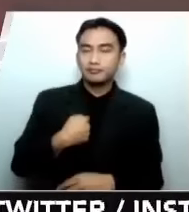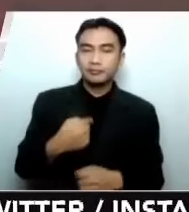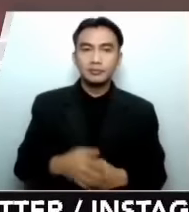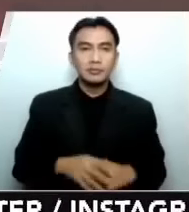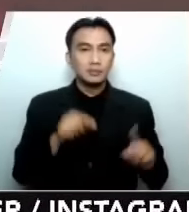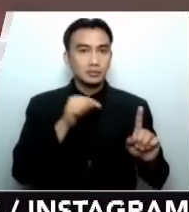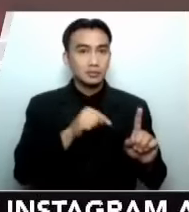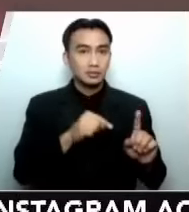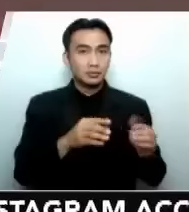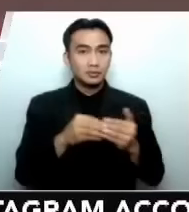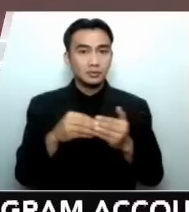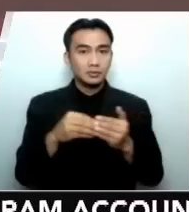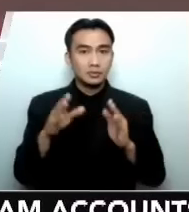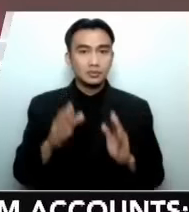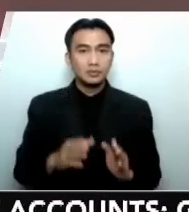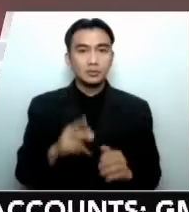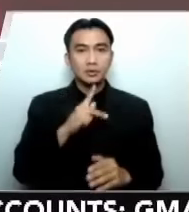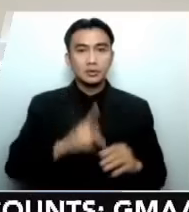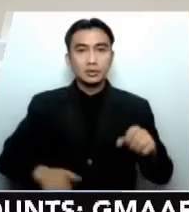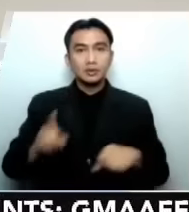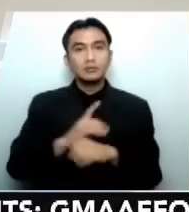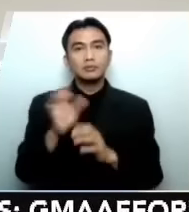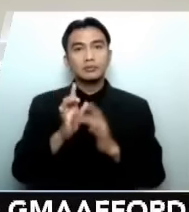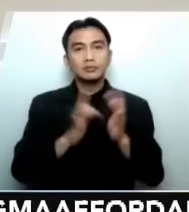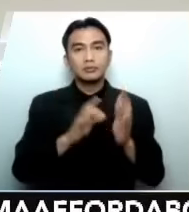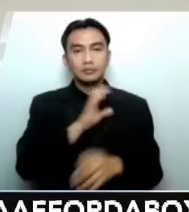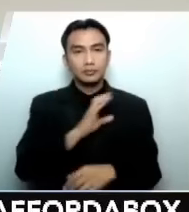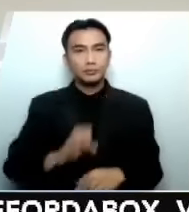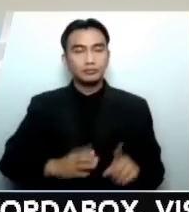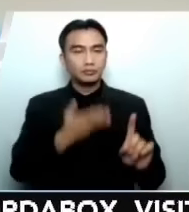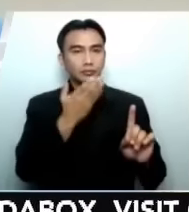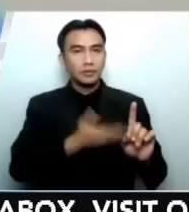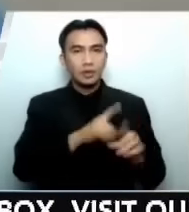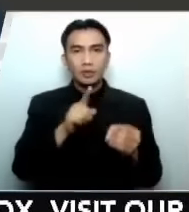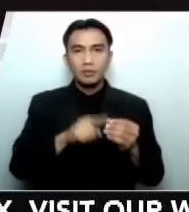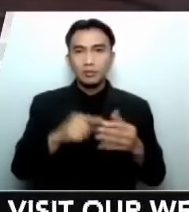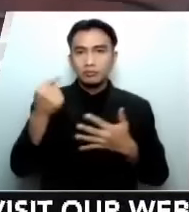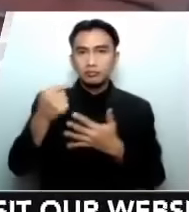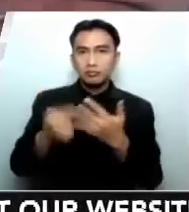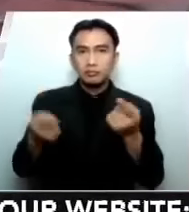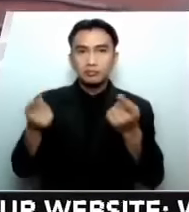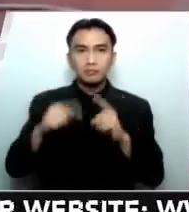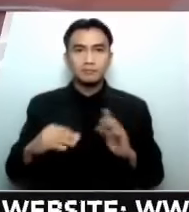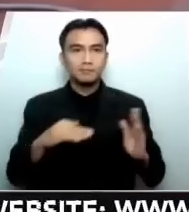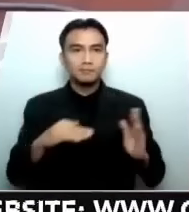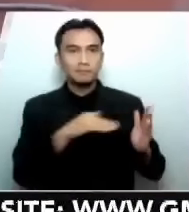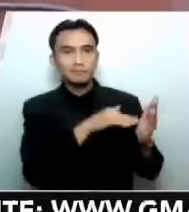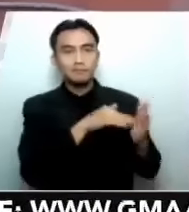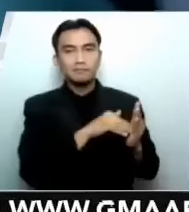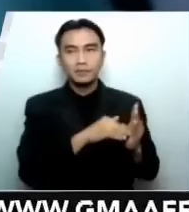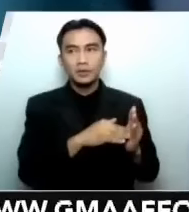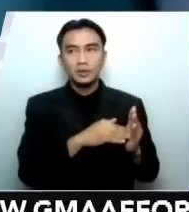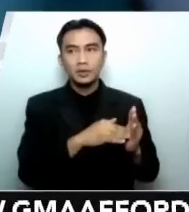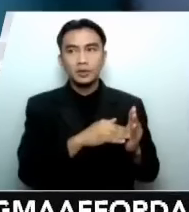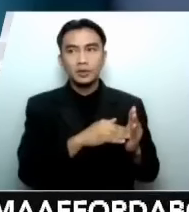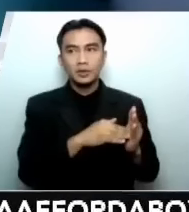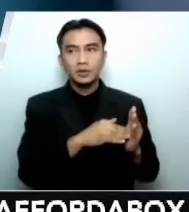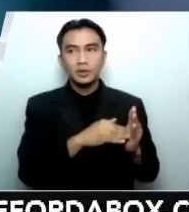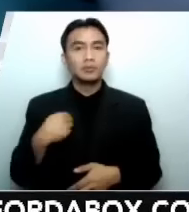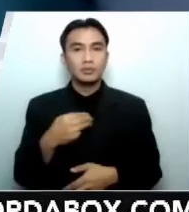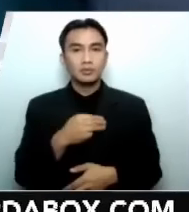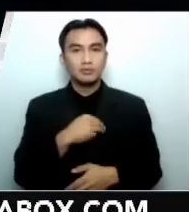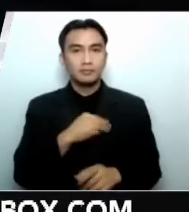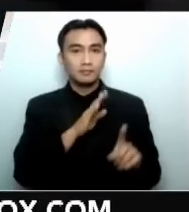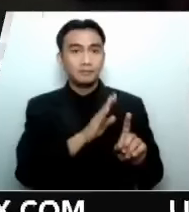Jesus Christ na si Pastor Apollo Quiboloy, kaugnay sa mga alegasyon laban sa kanya ng mga dating miyembro ng KOJC sa pagdinig